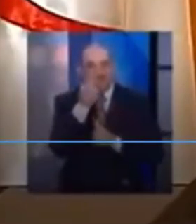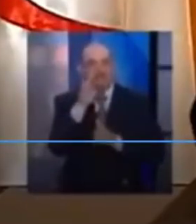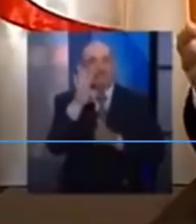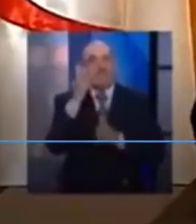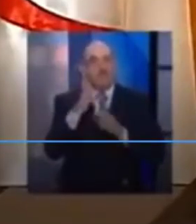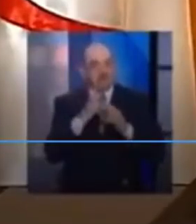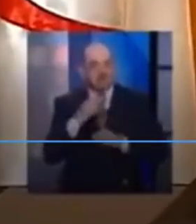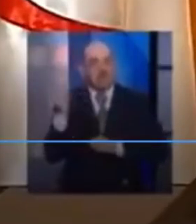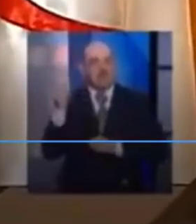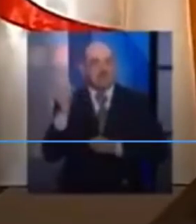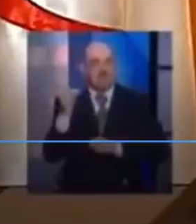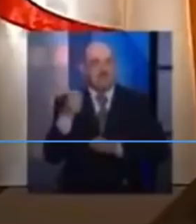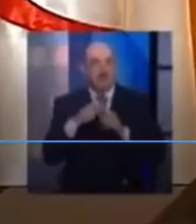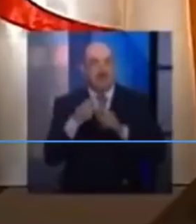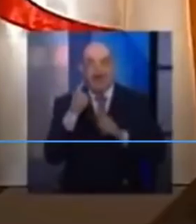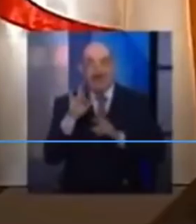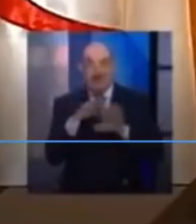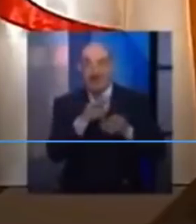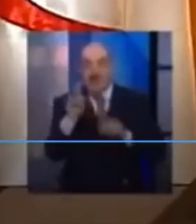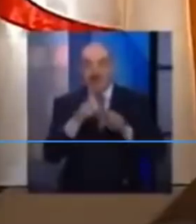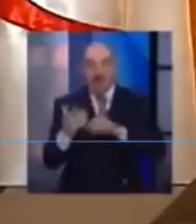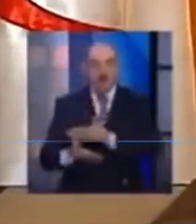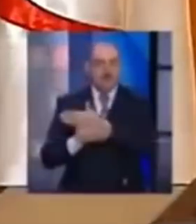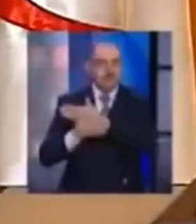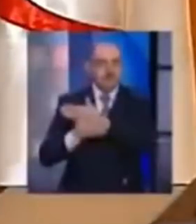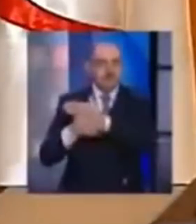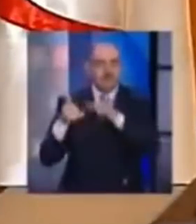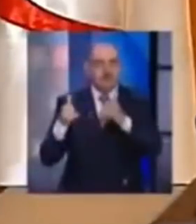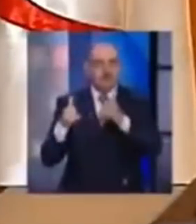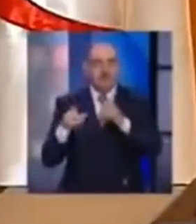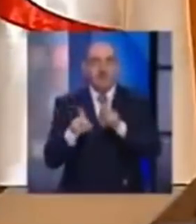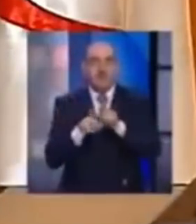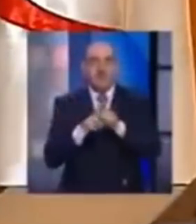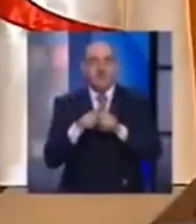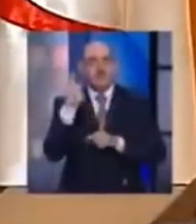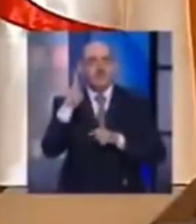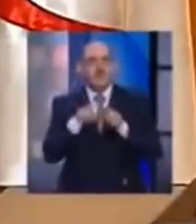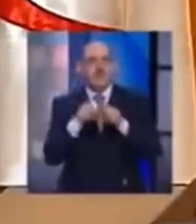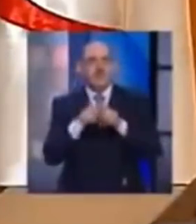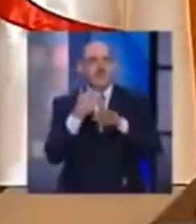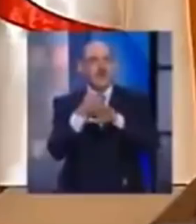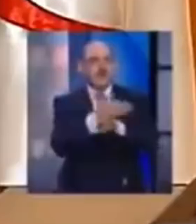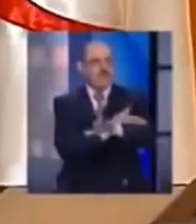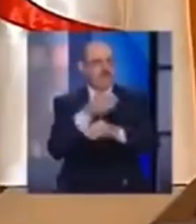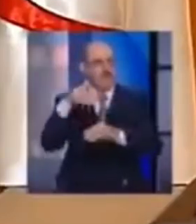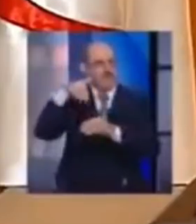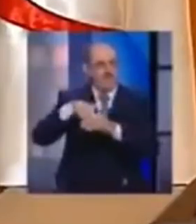كانت باش تدخل فيها انقذ وبالاخص لما تقبل الانتخابات